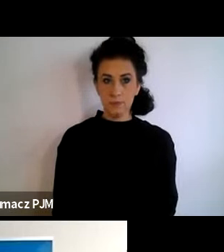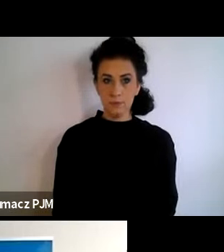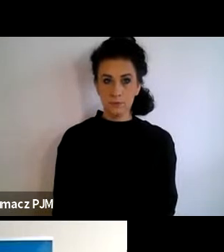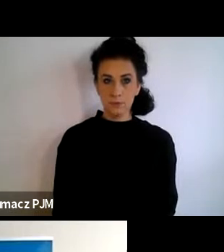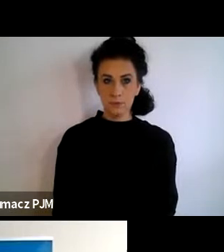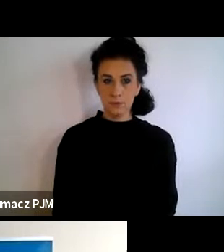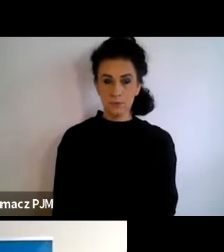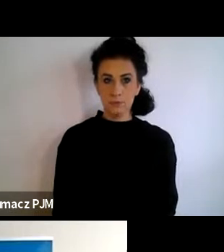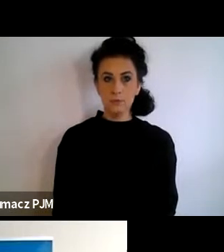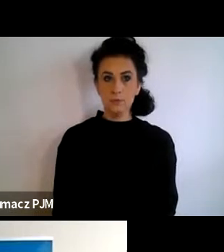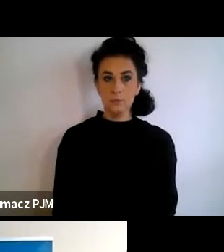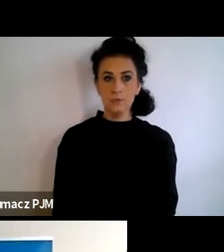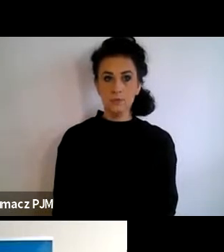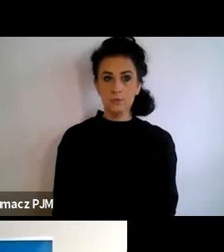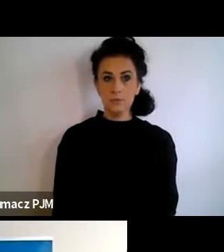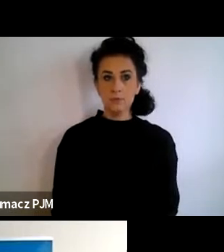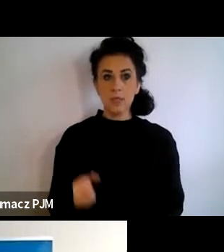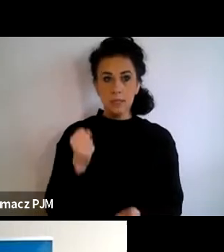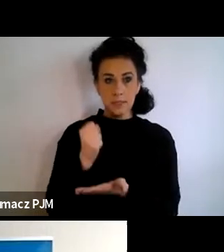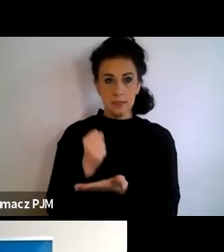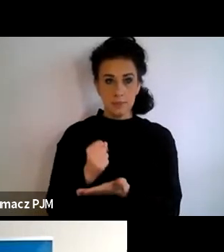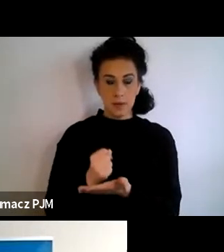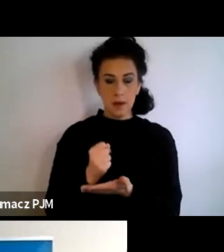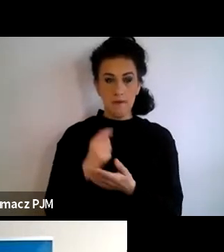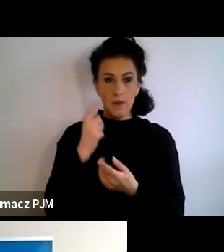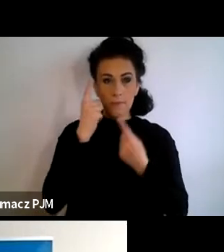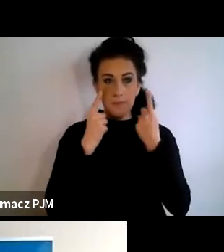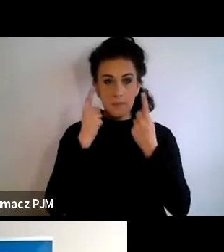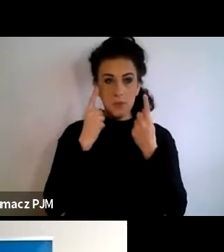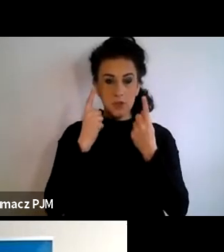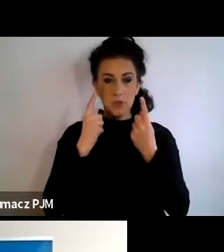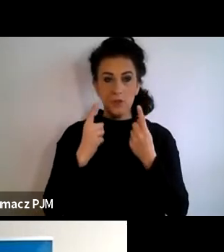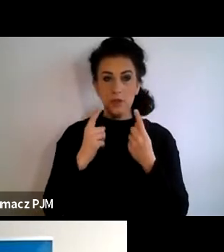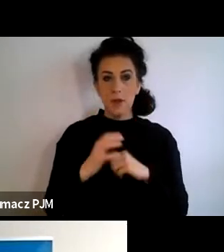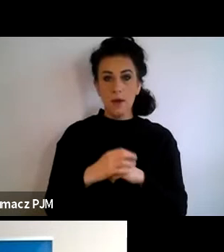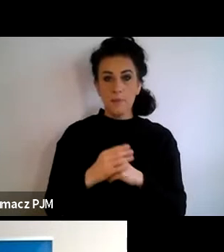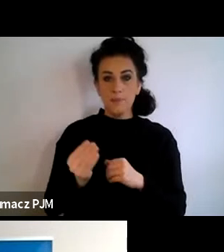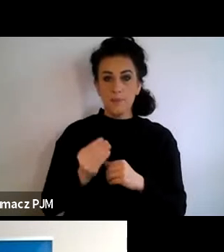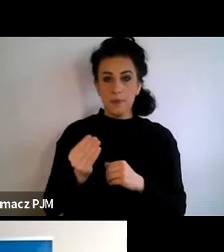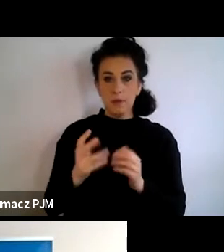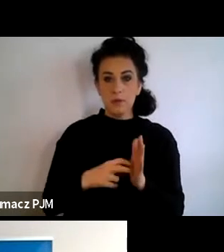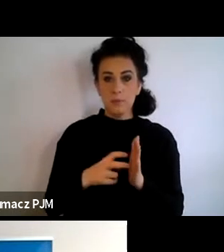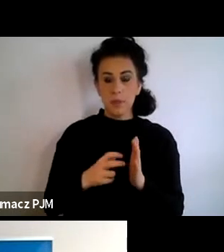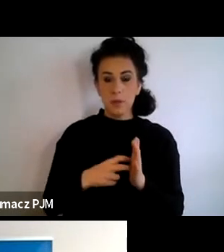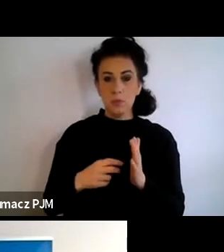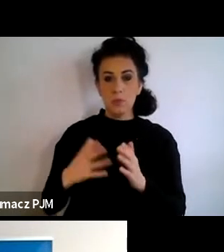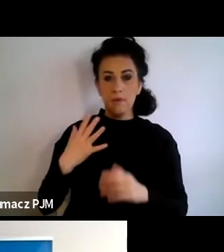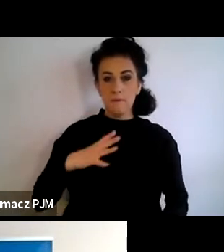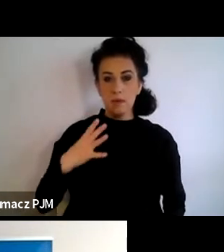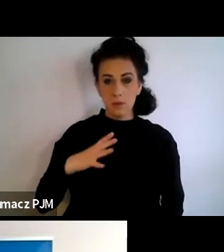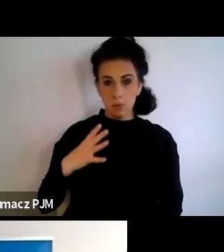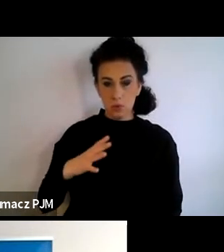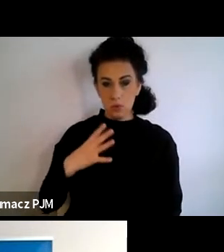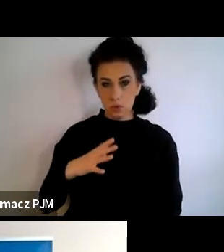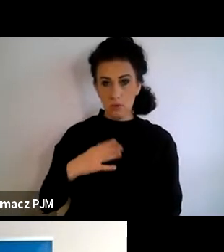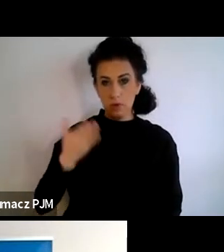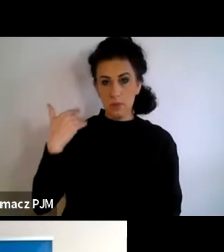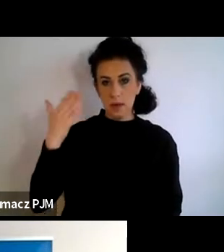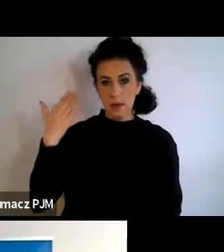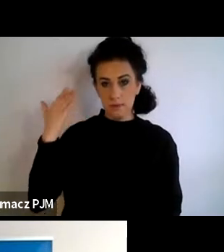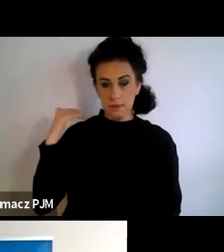Taki wątek, który myślę niedoceniany obecnie przy platformach. Kiedyś